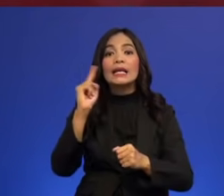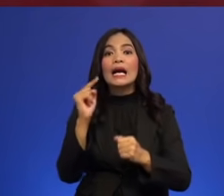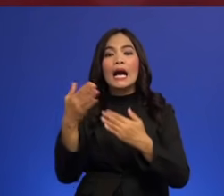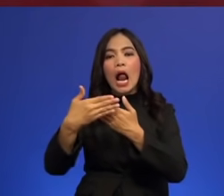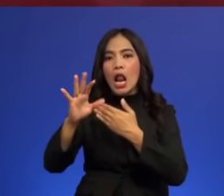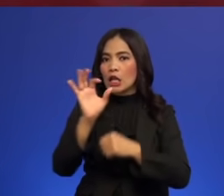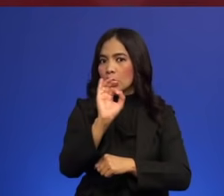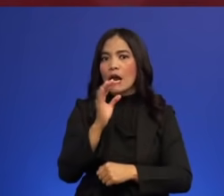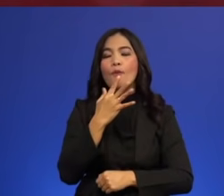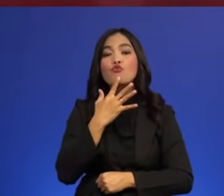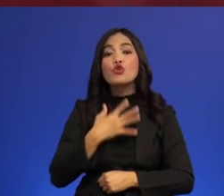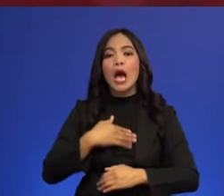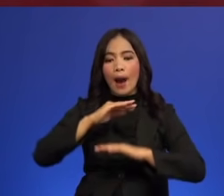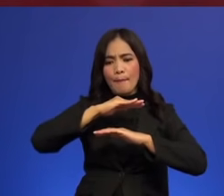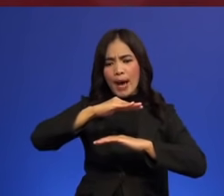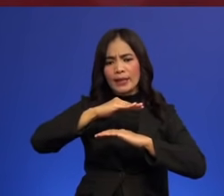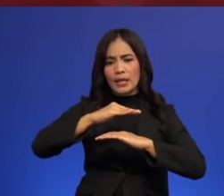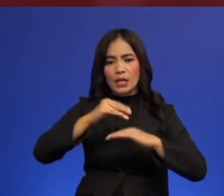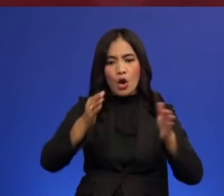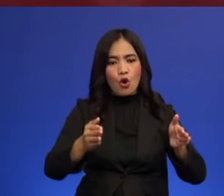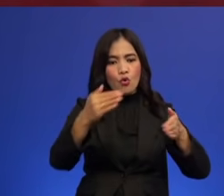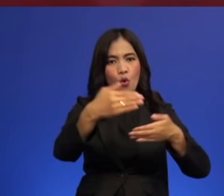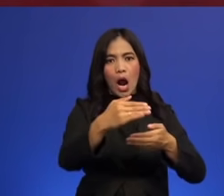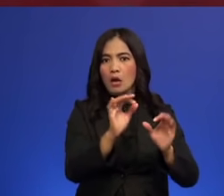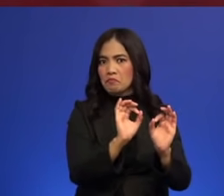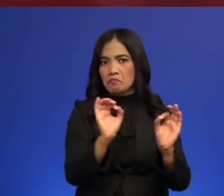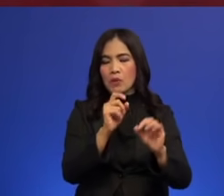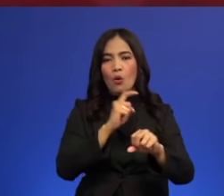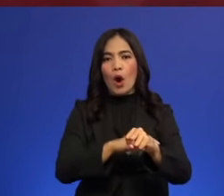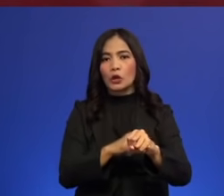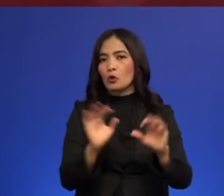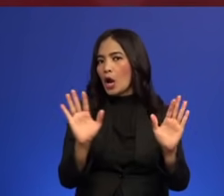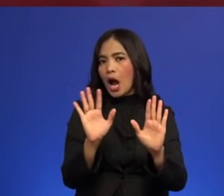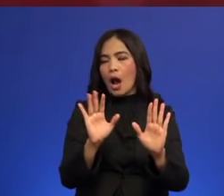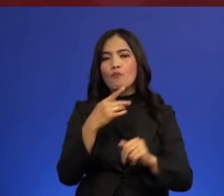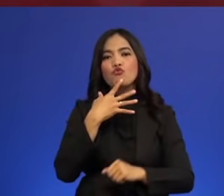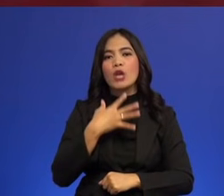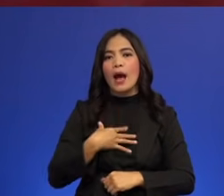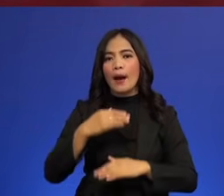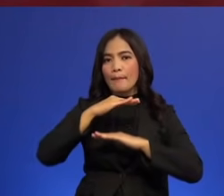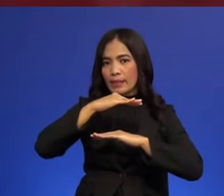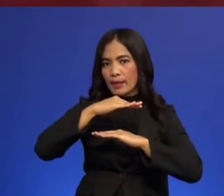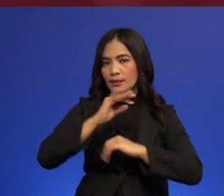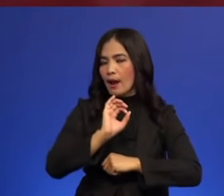dibatasi oleh ruangan dan waktu.